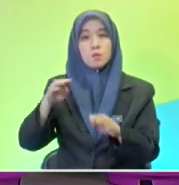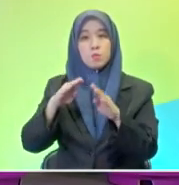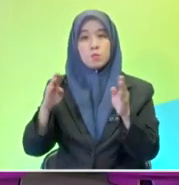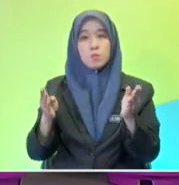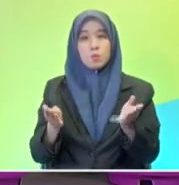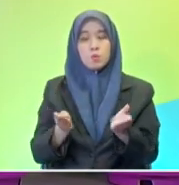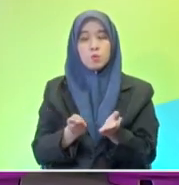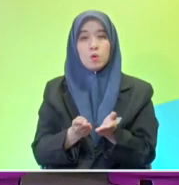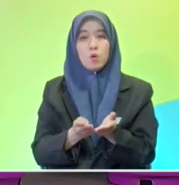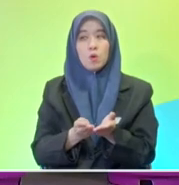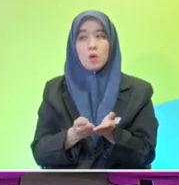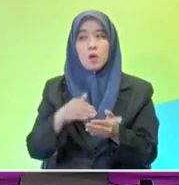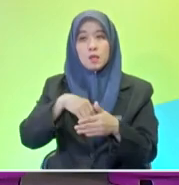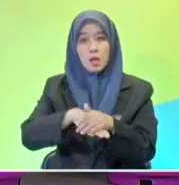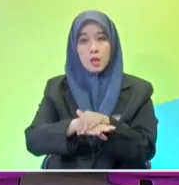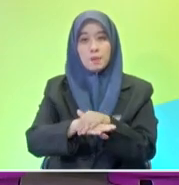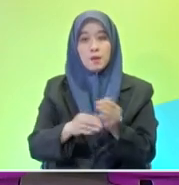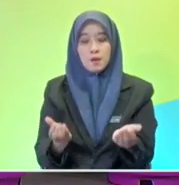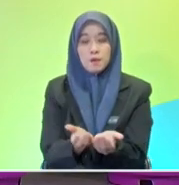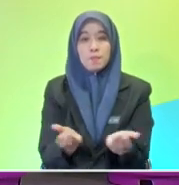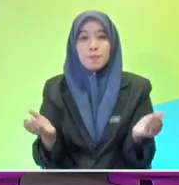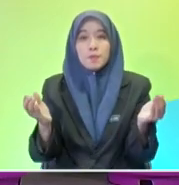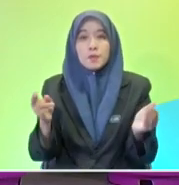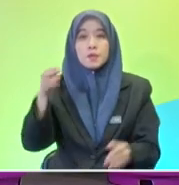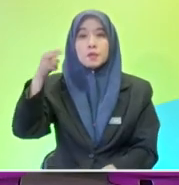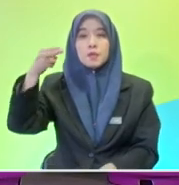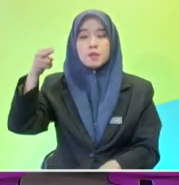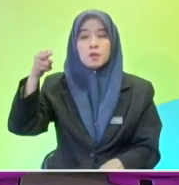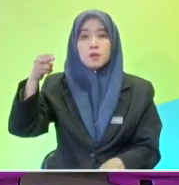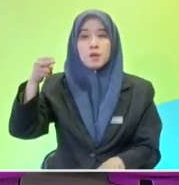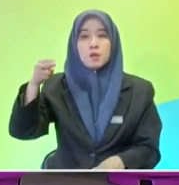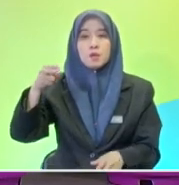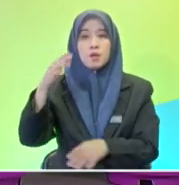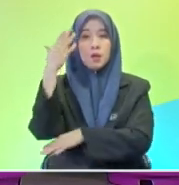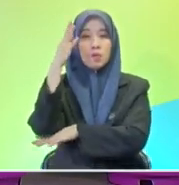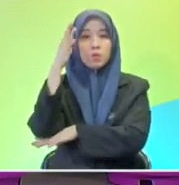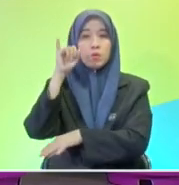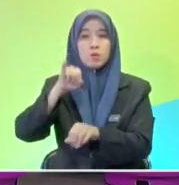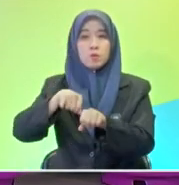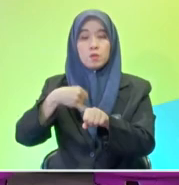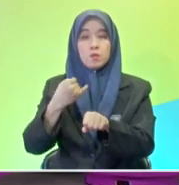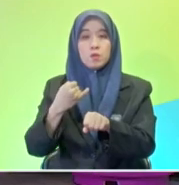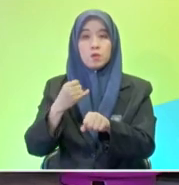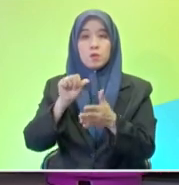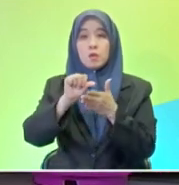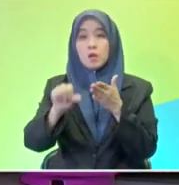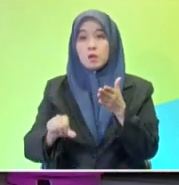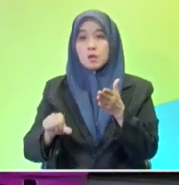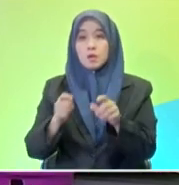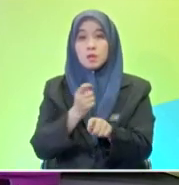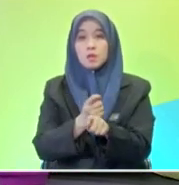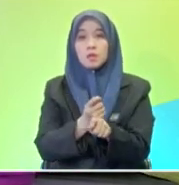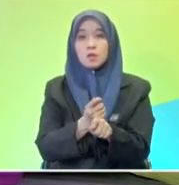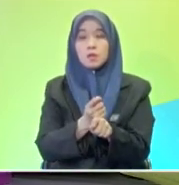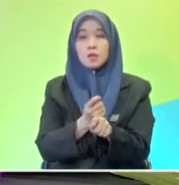ha ha yang ni Cikgu ya daun pokok jam jambu jamb okey yang terakhir sekali ni tekstur tekstur Okey